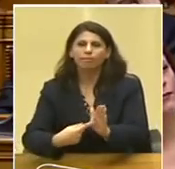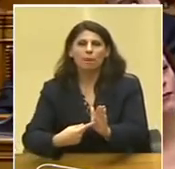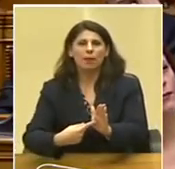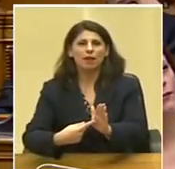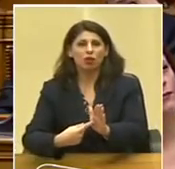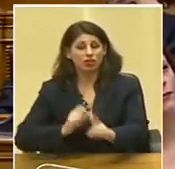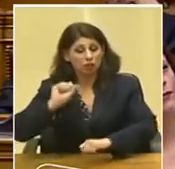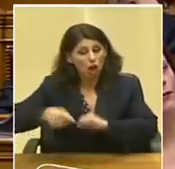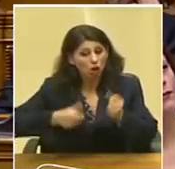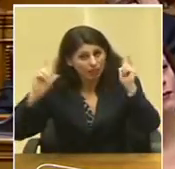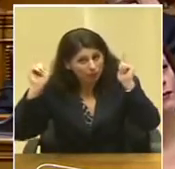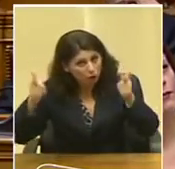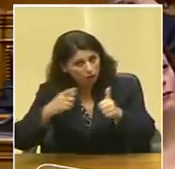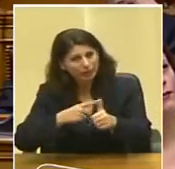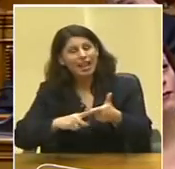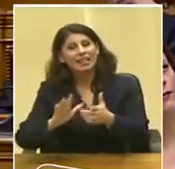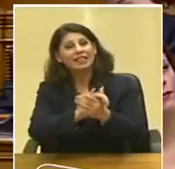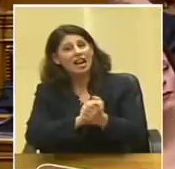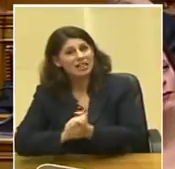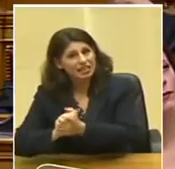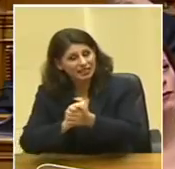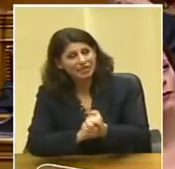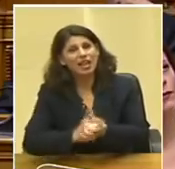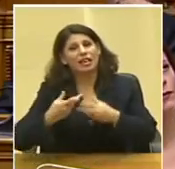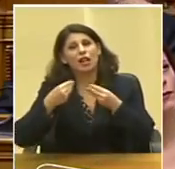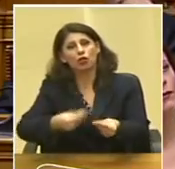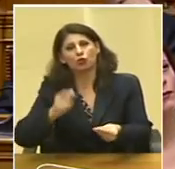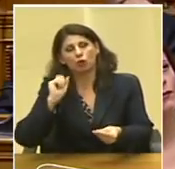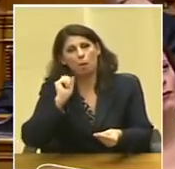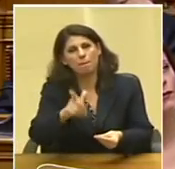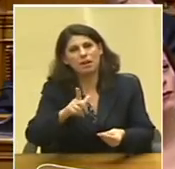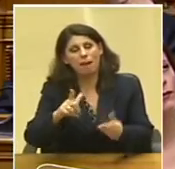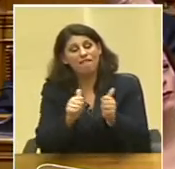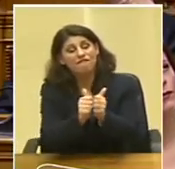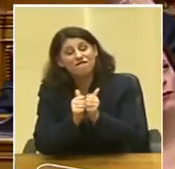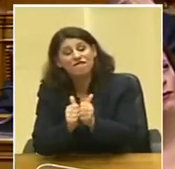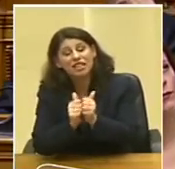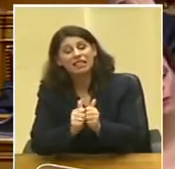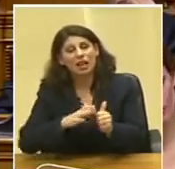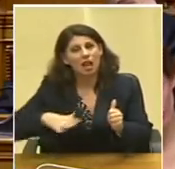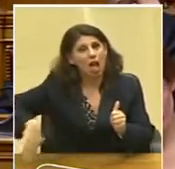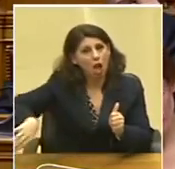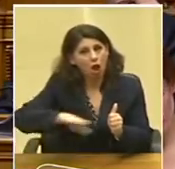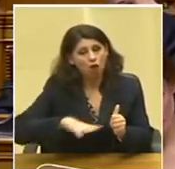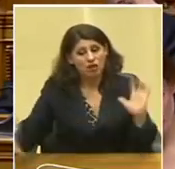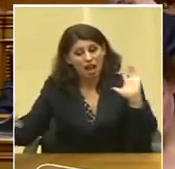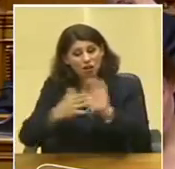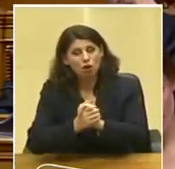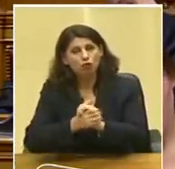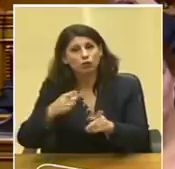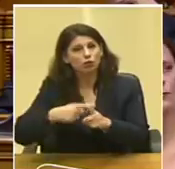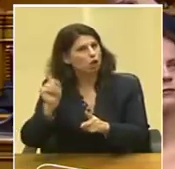για τη δημοκρατία, για την αλληλεγγύη, για να δώσουμε το μήνυμα της φιλίας των λαών στον αγώνα μας να ενώσουμε τους Έλληνες και όχι